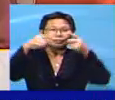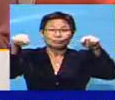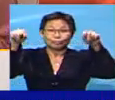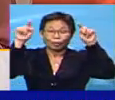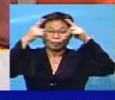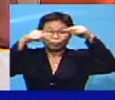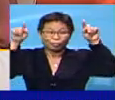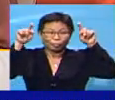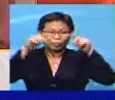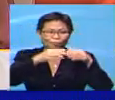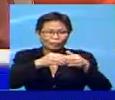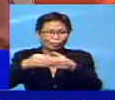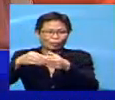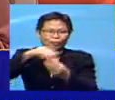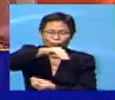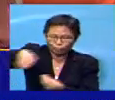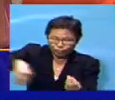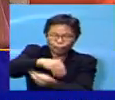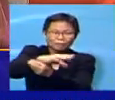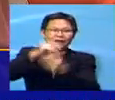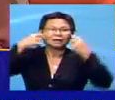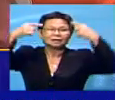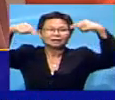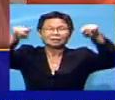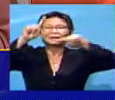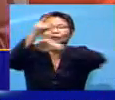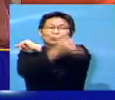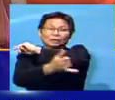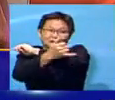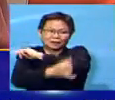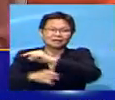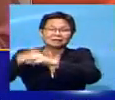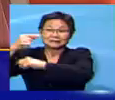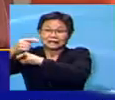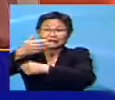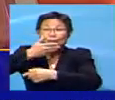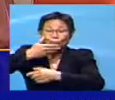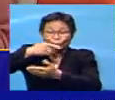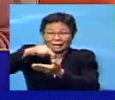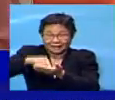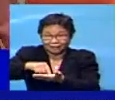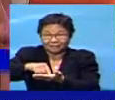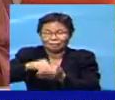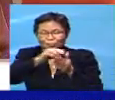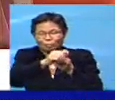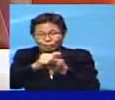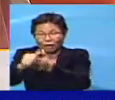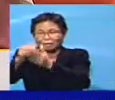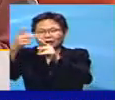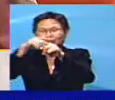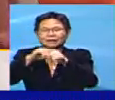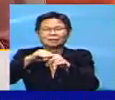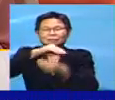merupakan tonggak kepada perubahan dan kejayaan sesebuah negara generasi ini juga merupakan pemangkin kepada